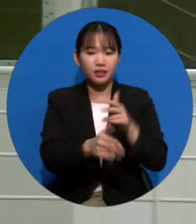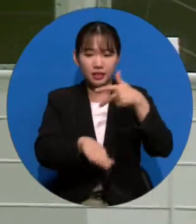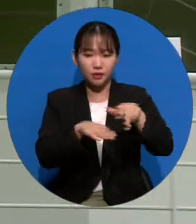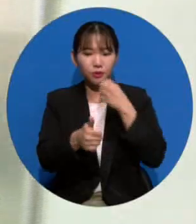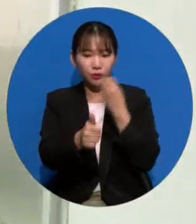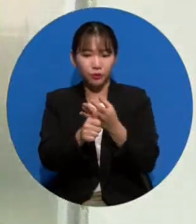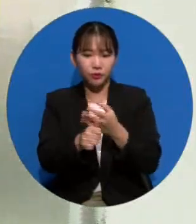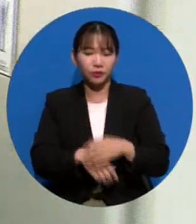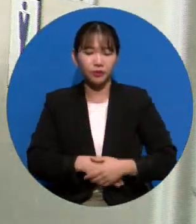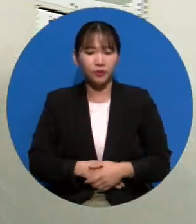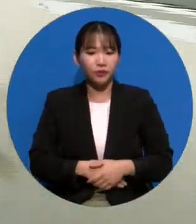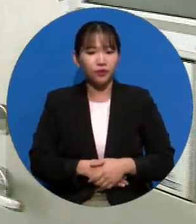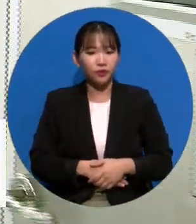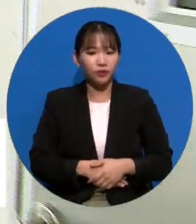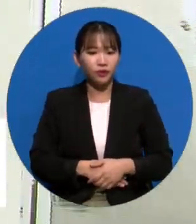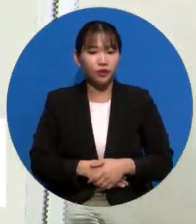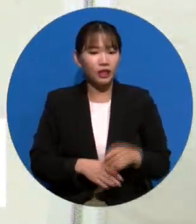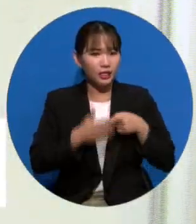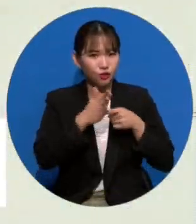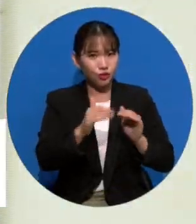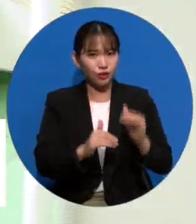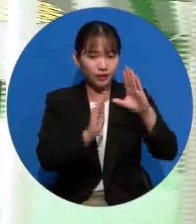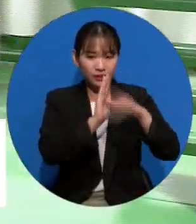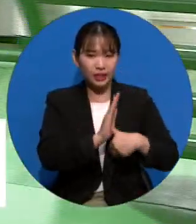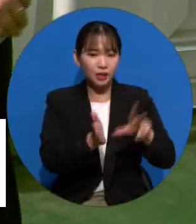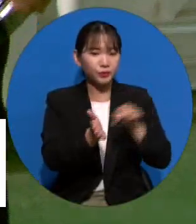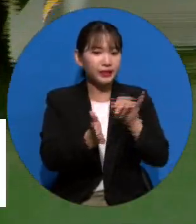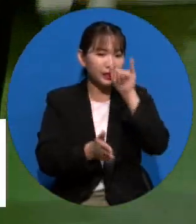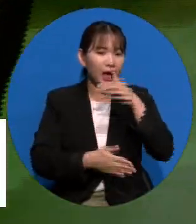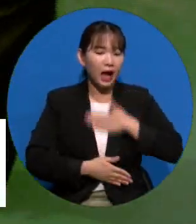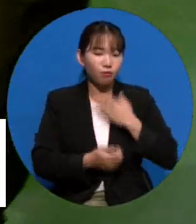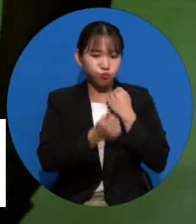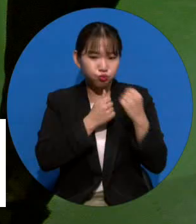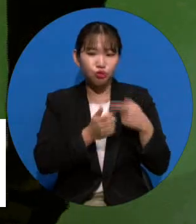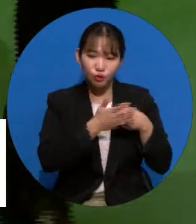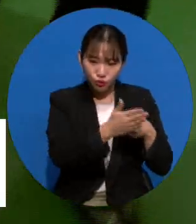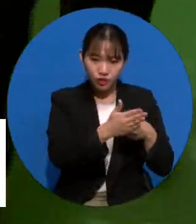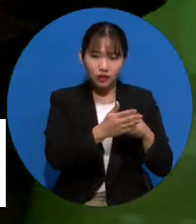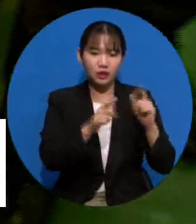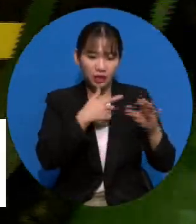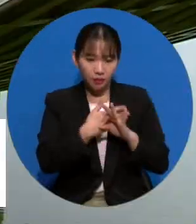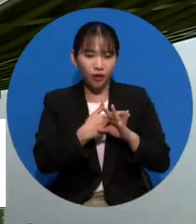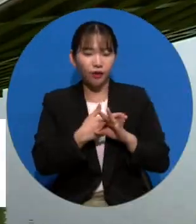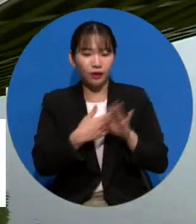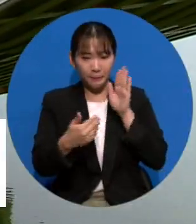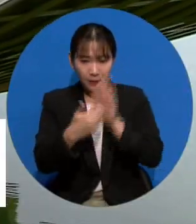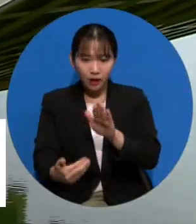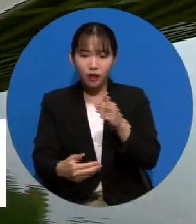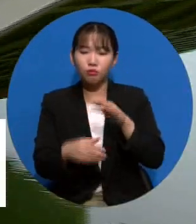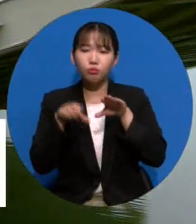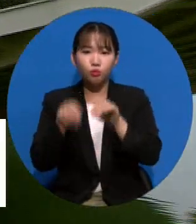고발했습니다. 추진하는 과정에 뭐 문제가 있었는지 이제 알고도 이렇게 추진했는 것인지 했는데